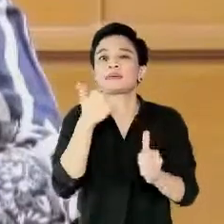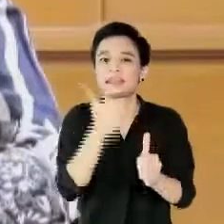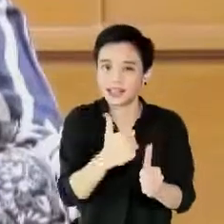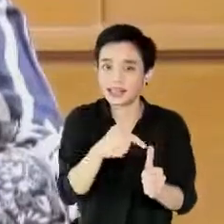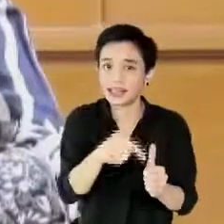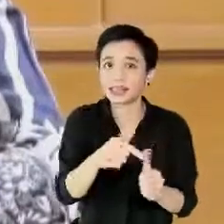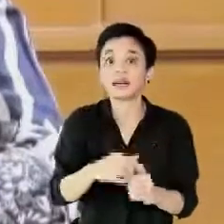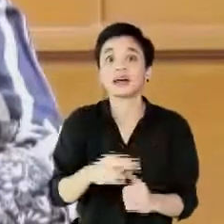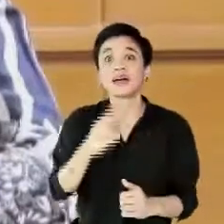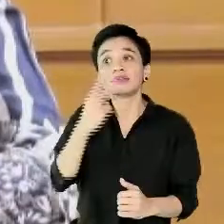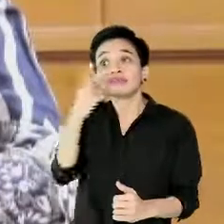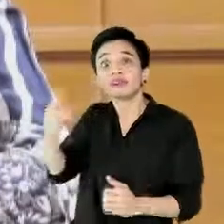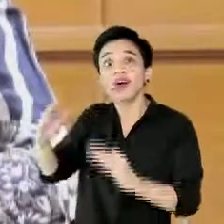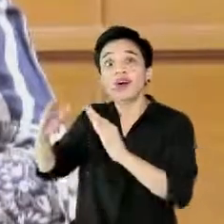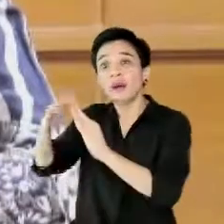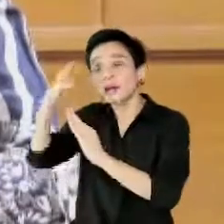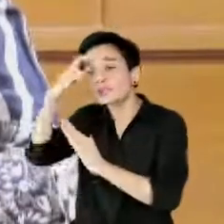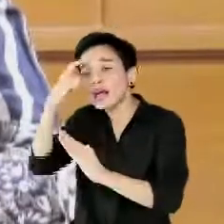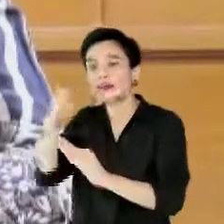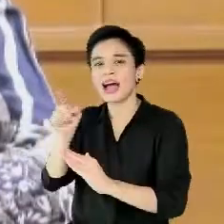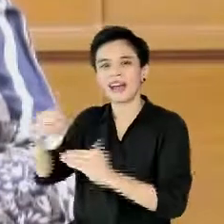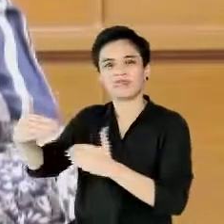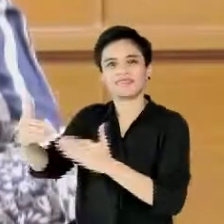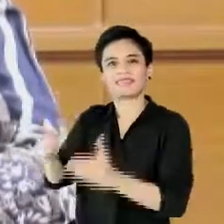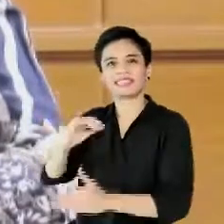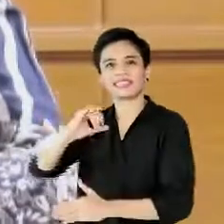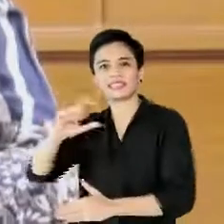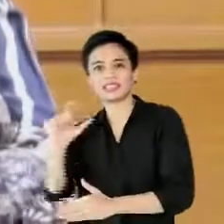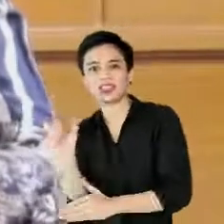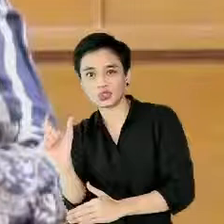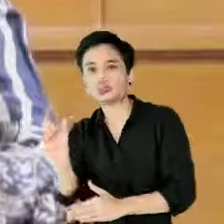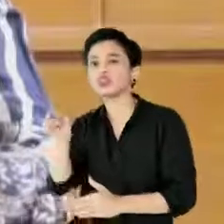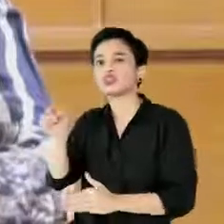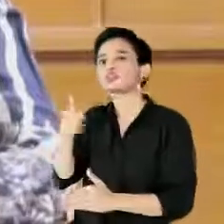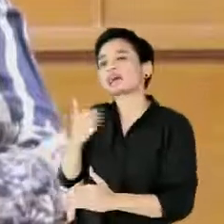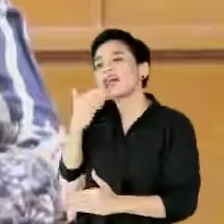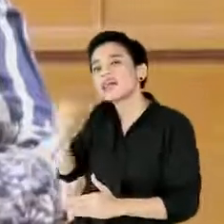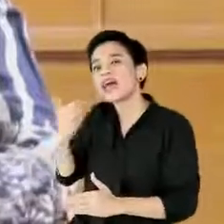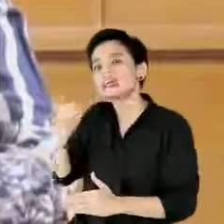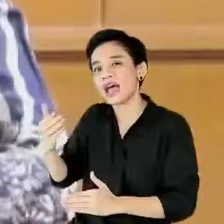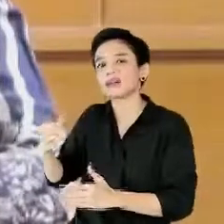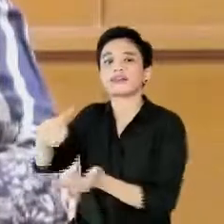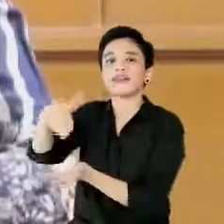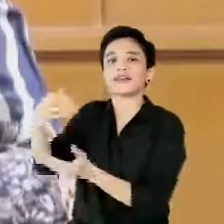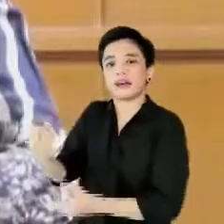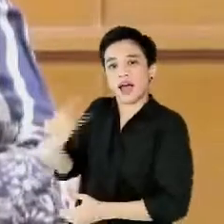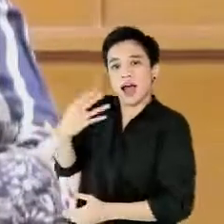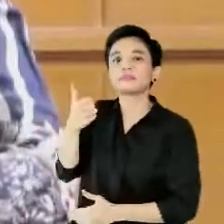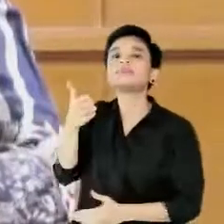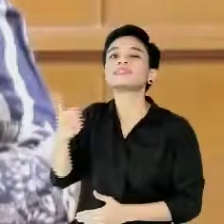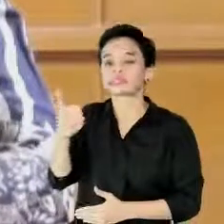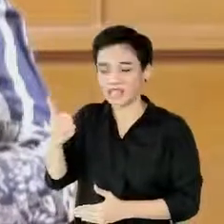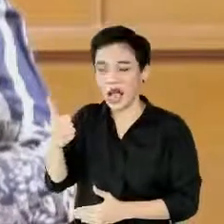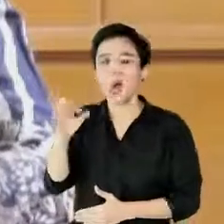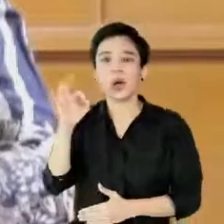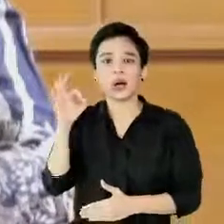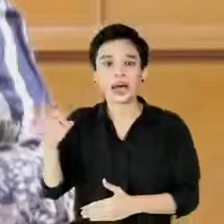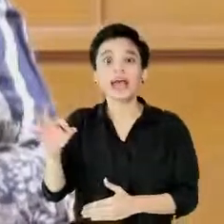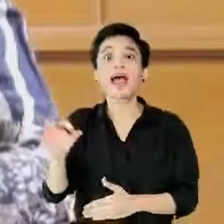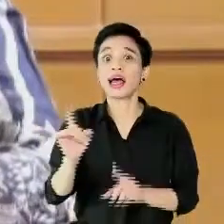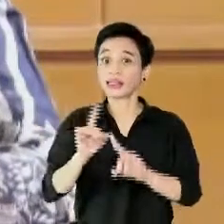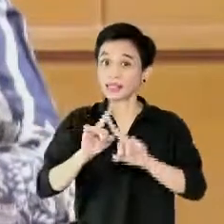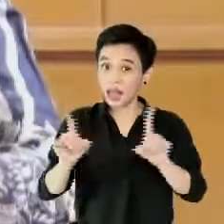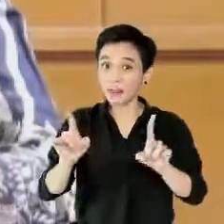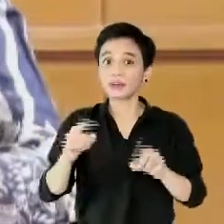rumah sakit gitu ya ke Icu itu mungkin menjadi salah satu juga tetapi kita kemudian tidak bisa melakukan